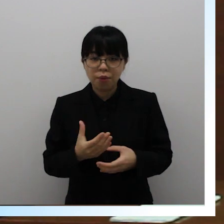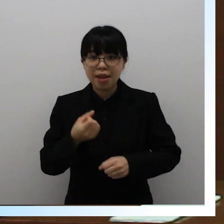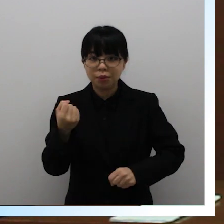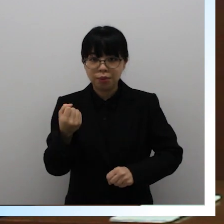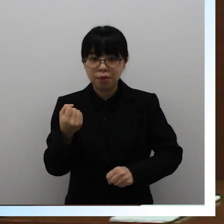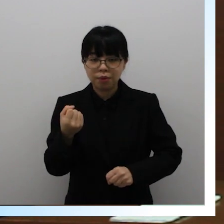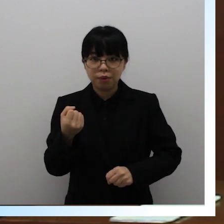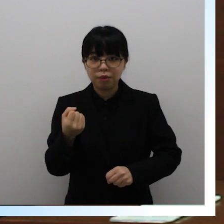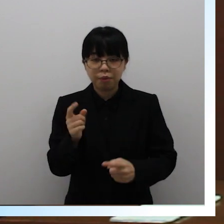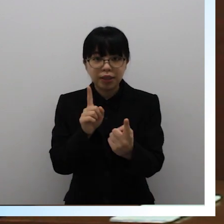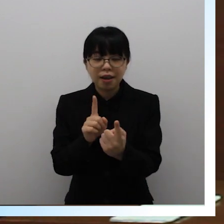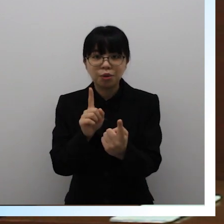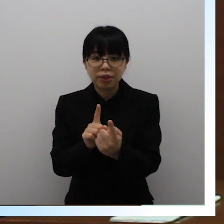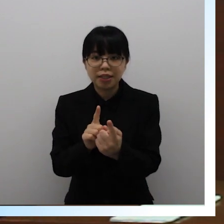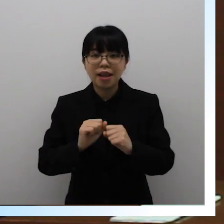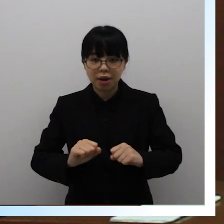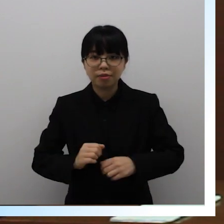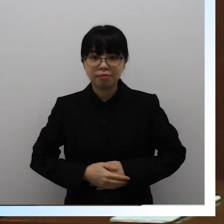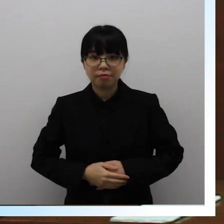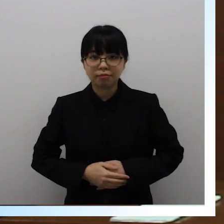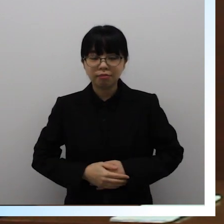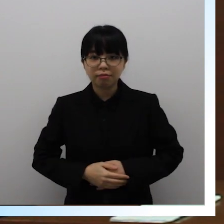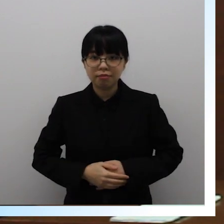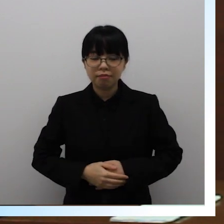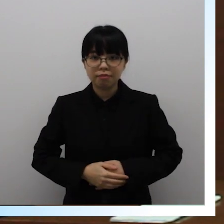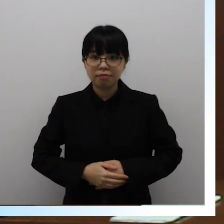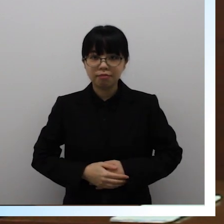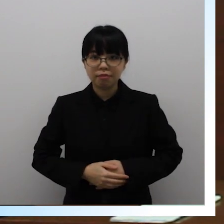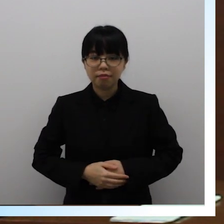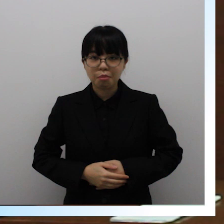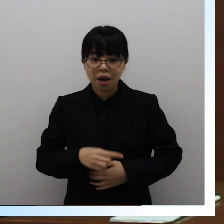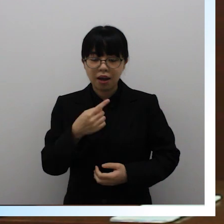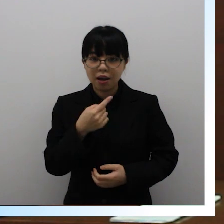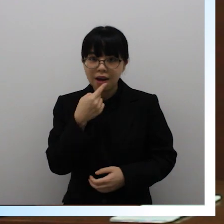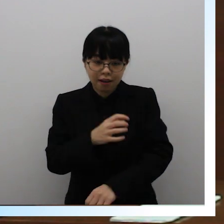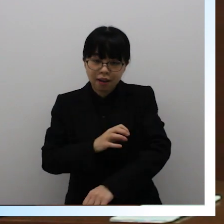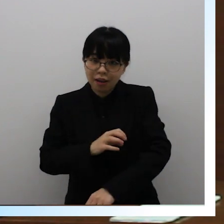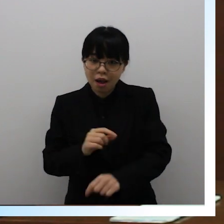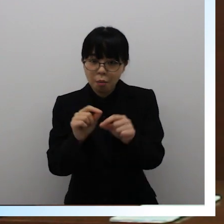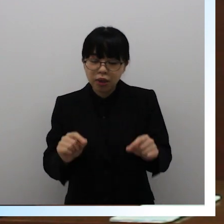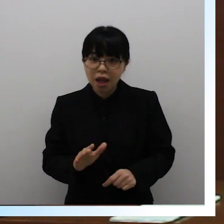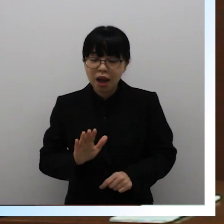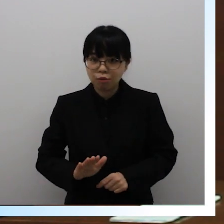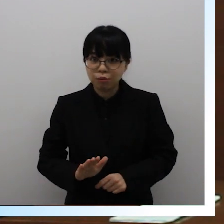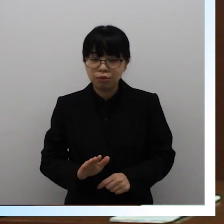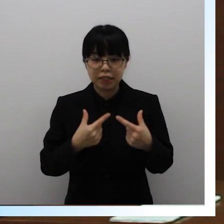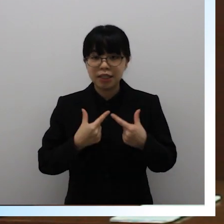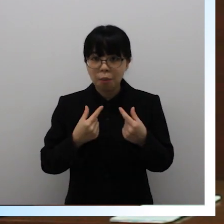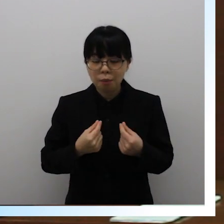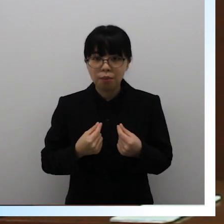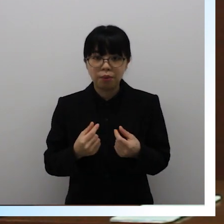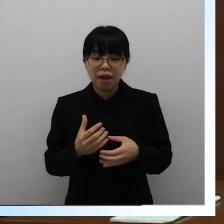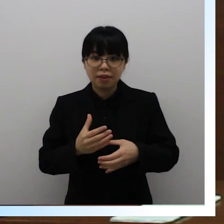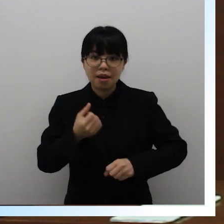童生徒のご家庭にを対象に、学校給食費に相当する金額を支給する